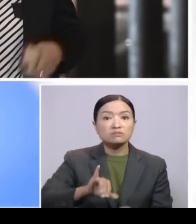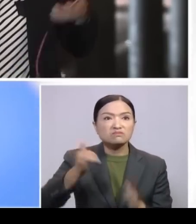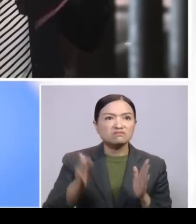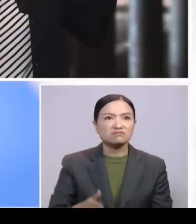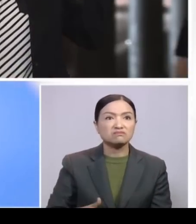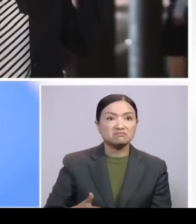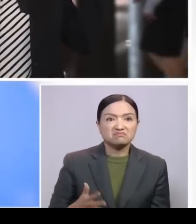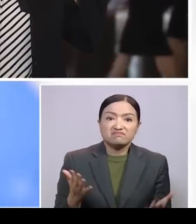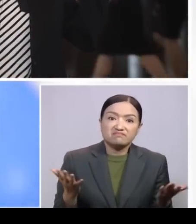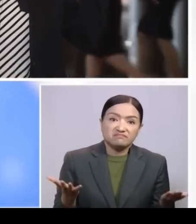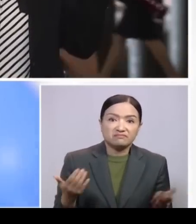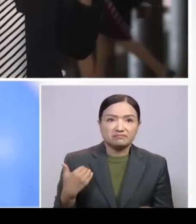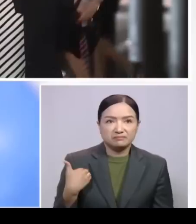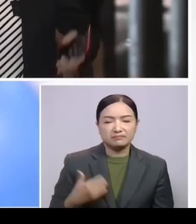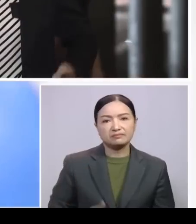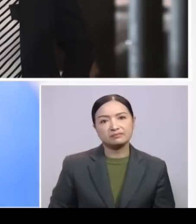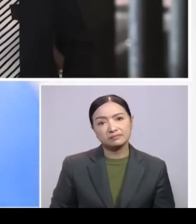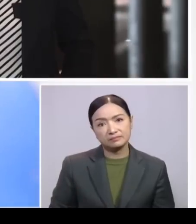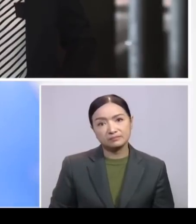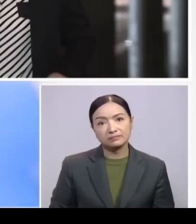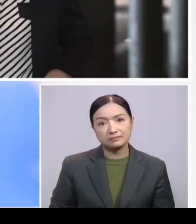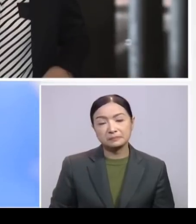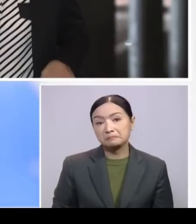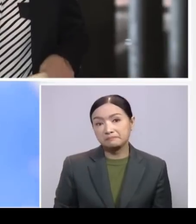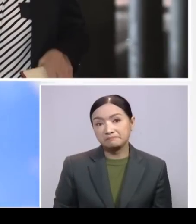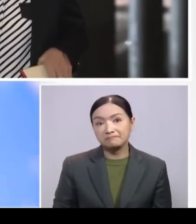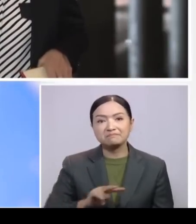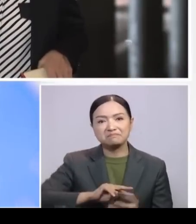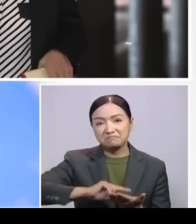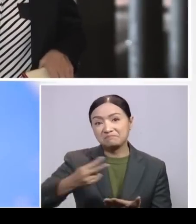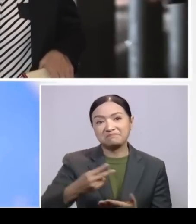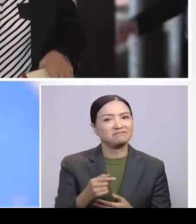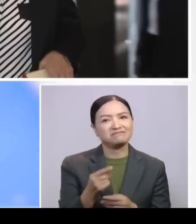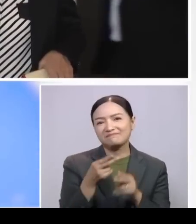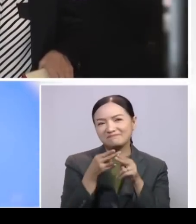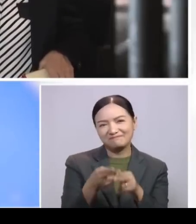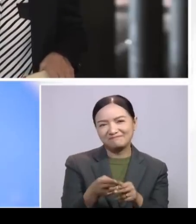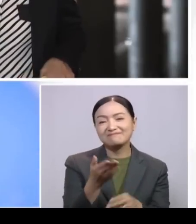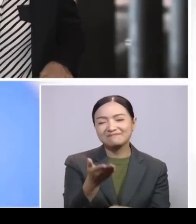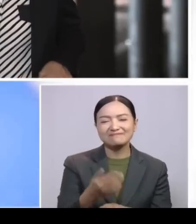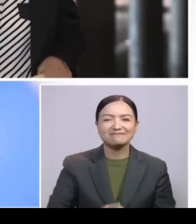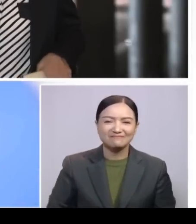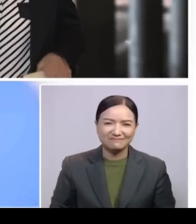ทำท่าแบบนี้ค่ะคือให้แปลกันเอาเองค่ะคุณธิดาคุณสุตาคะ